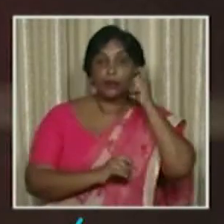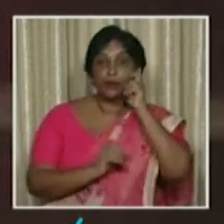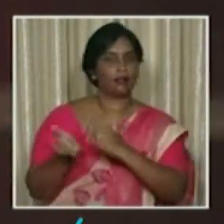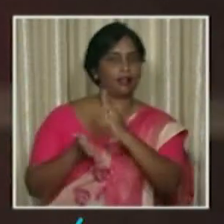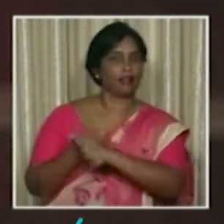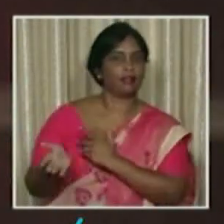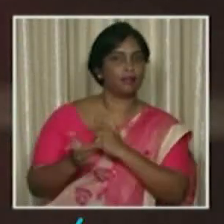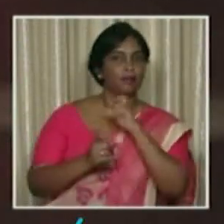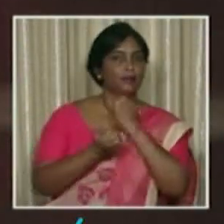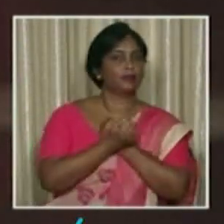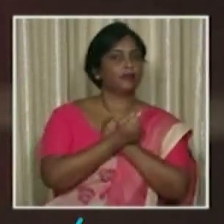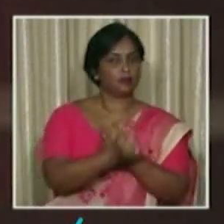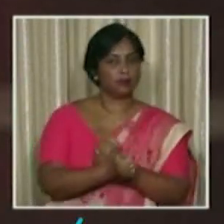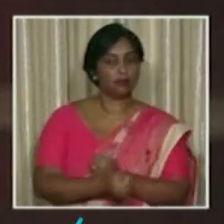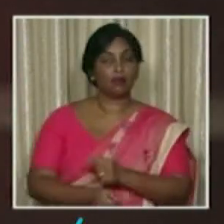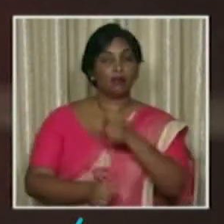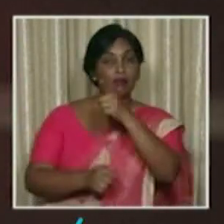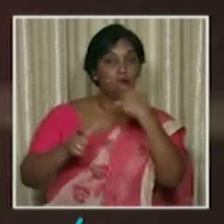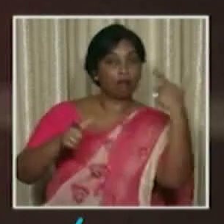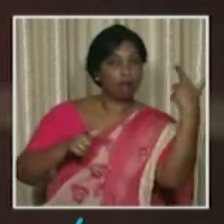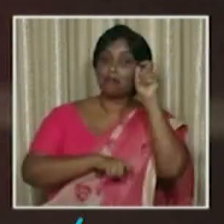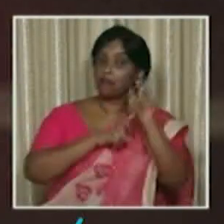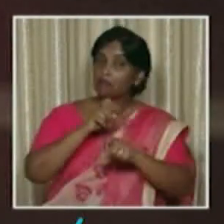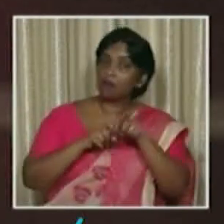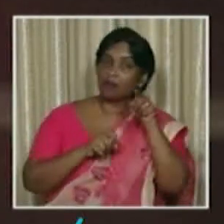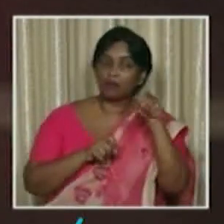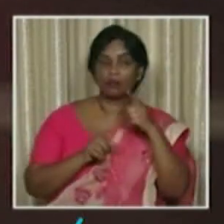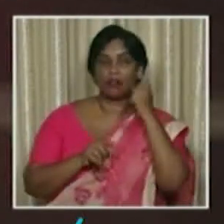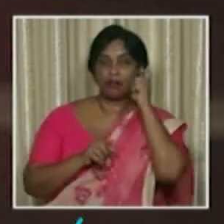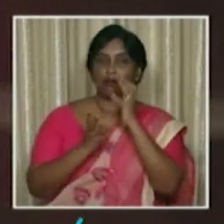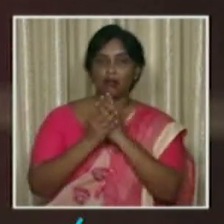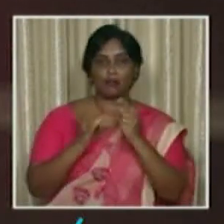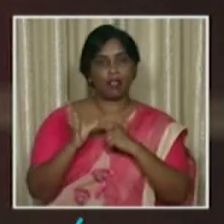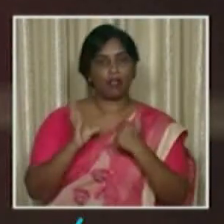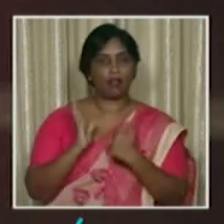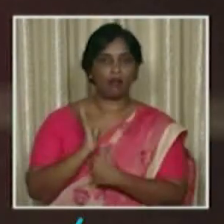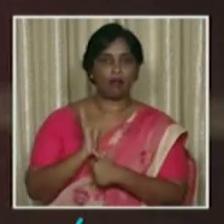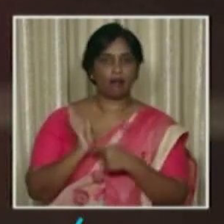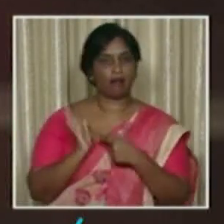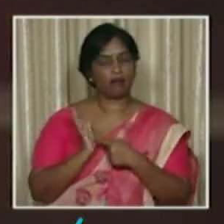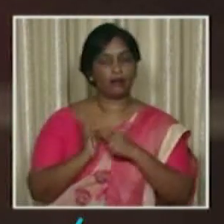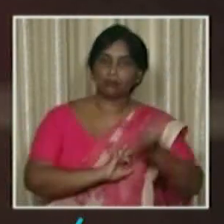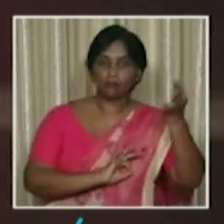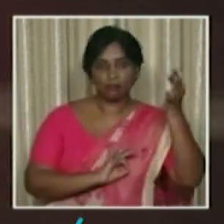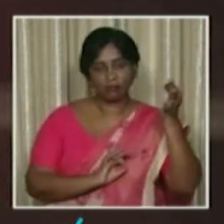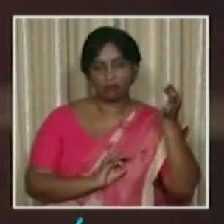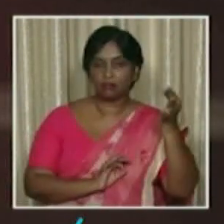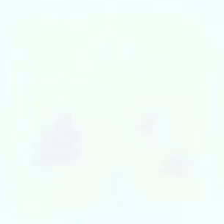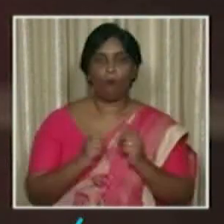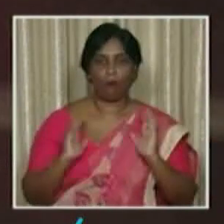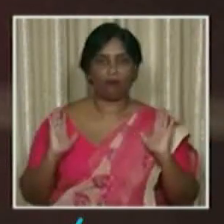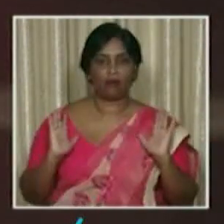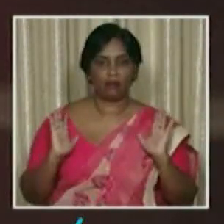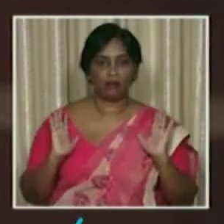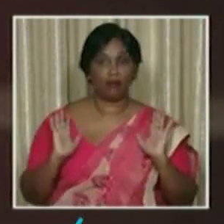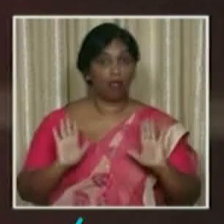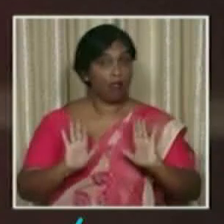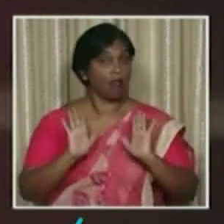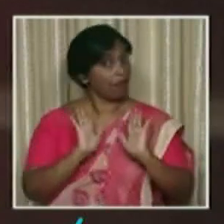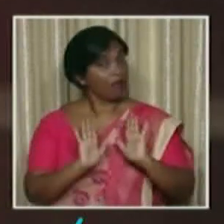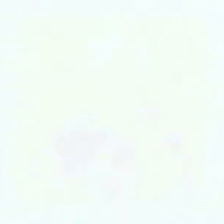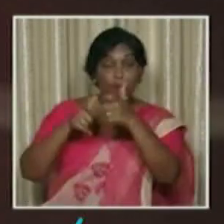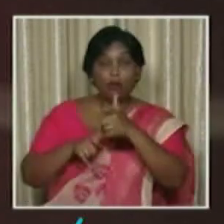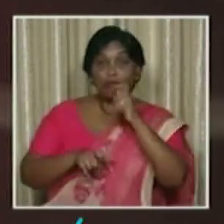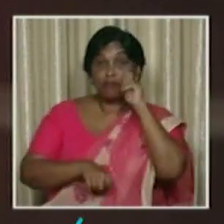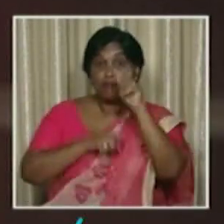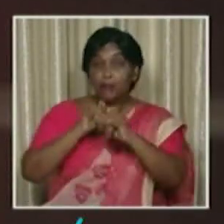පනත යටතේ. එතකොට එතුමා මරන්නේ නේ මිනිස්සුන්ට විතරක්. ත්‍රස්තවාදී වැළැක්වීමේ පනත යටතේ නඩු පවරලා එල්ලන්න ඕන. හැබැයි අනිත් මිනිස්සු